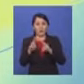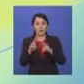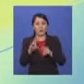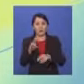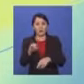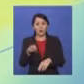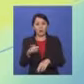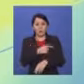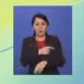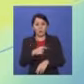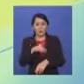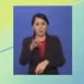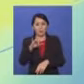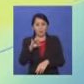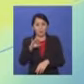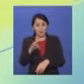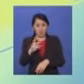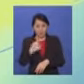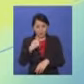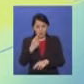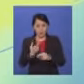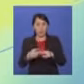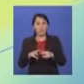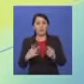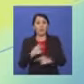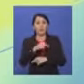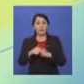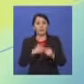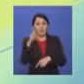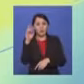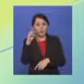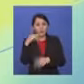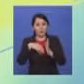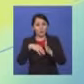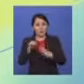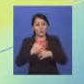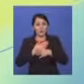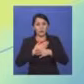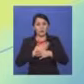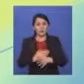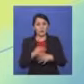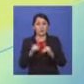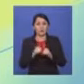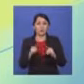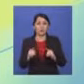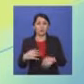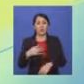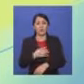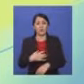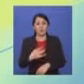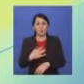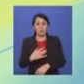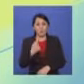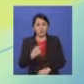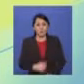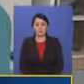парламенттік тыңдауда сенат төрағасы Мәулен Әшімбаев осылай деді. Енді кәсіпкерлер санын арттырып, қолдау тетіктерін жетілдіре түсу